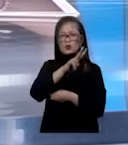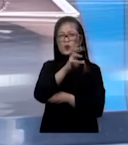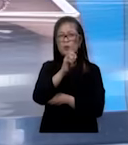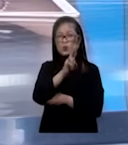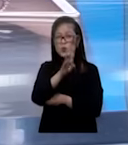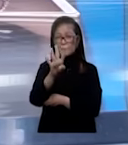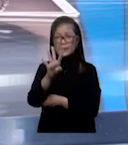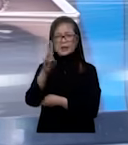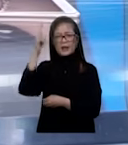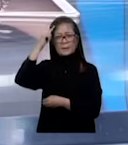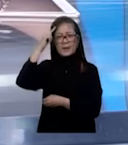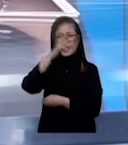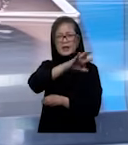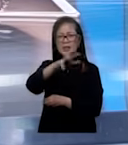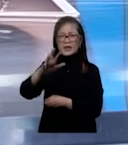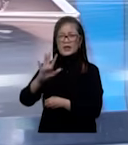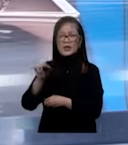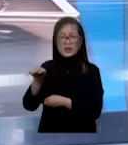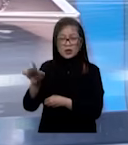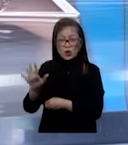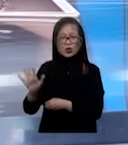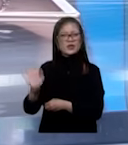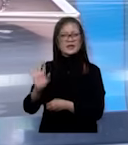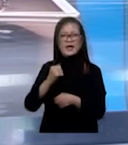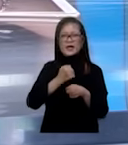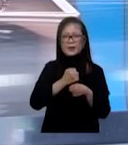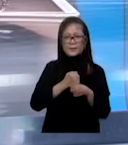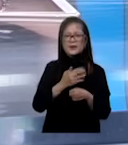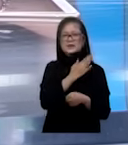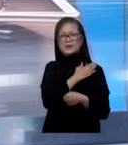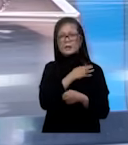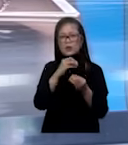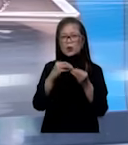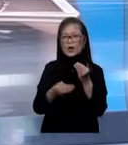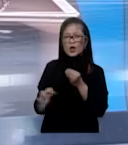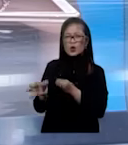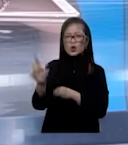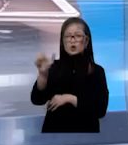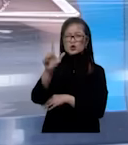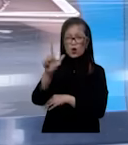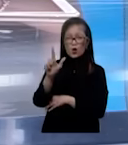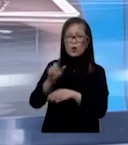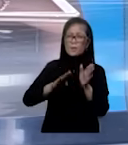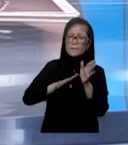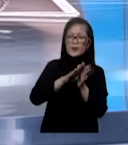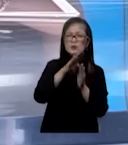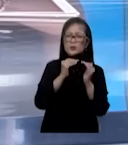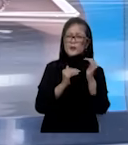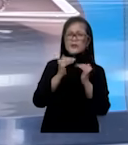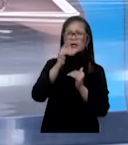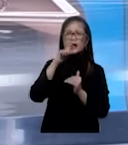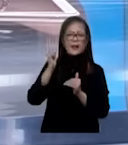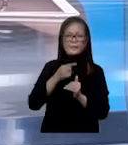2024 sebagai kepala daerah. Tidak hanya itu, pemirsa, Gibran yang kini menjabat wali kota Solo juga didukung untuk maju ke tingkat yang lebih